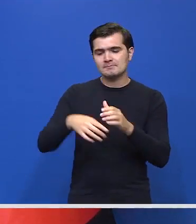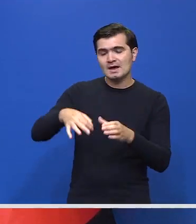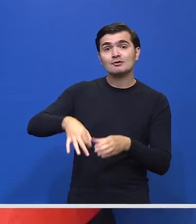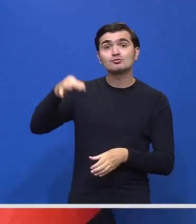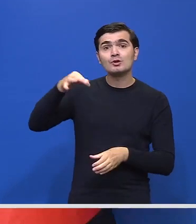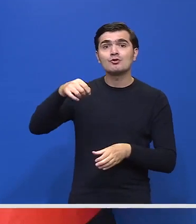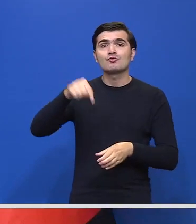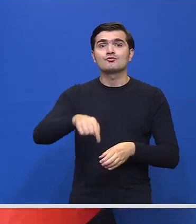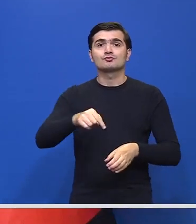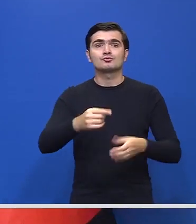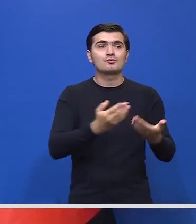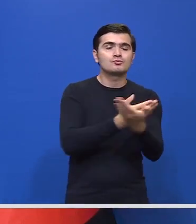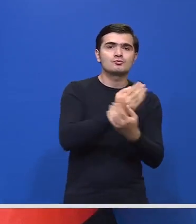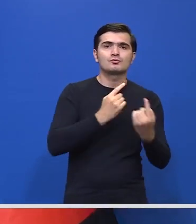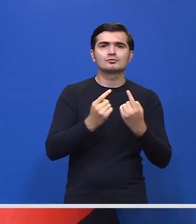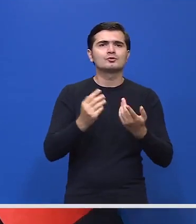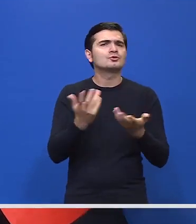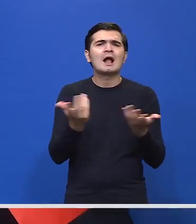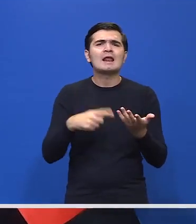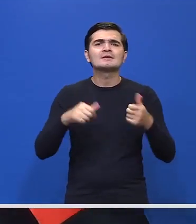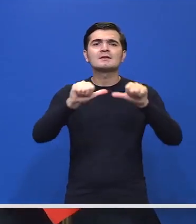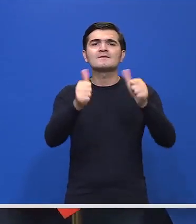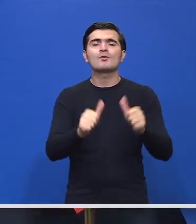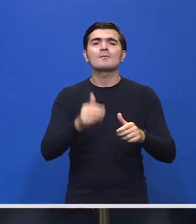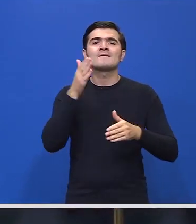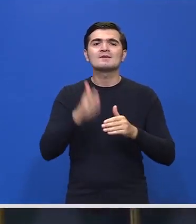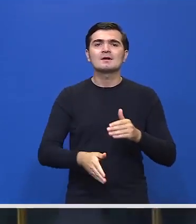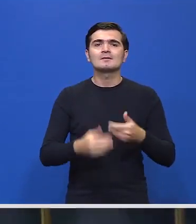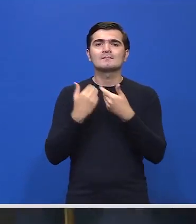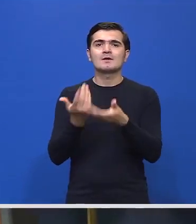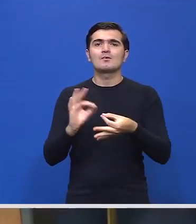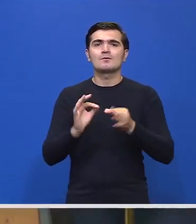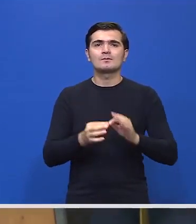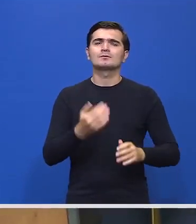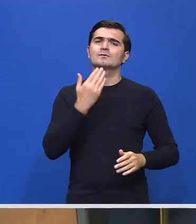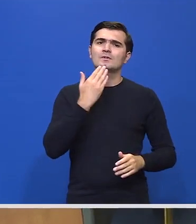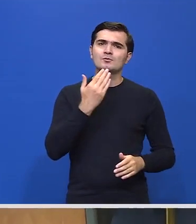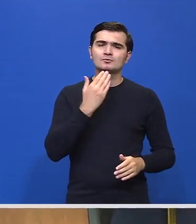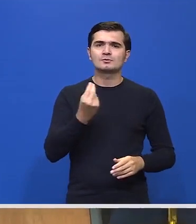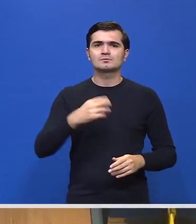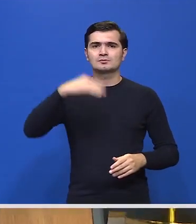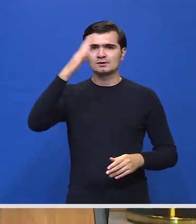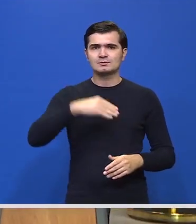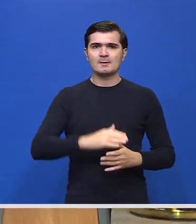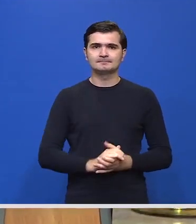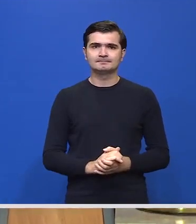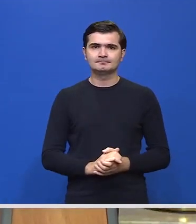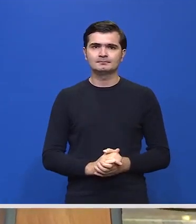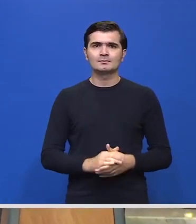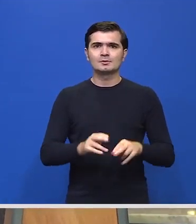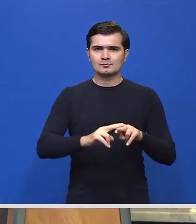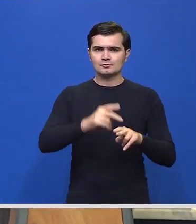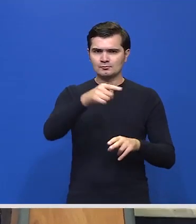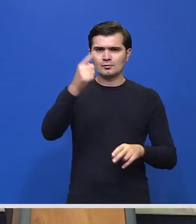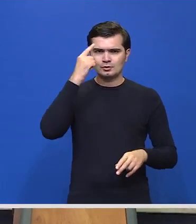acestor consultări și forma finală adoptată astăzi de Guvern. Domnule Ministru, aveți cuvântul. Vă mulțumesc, bună ziua tuturor. După cum